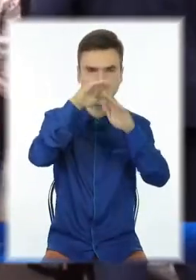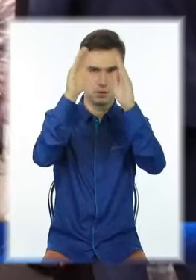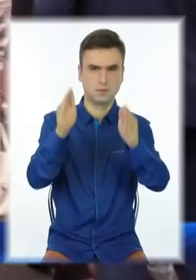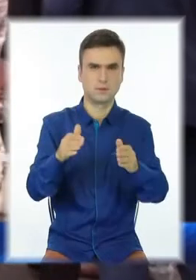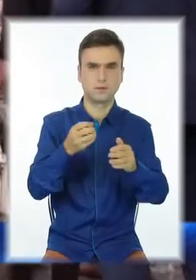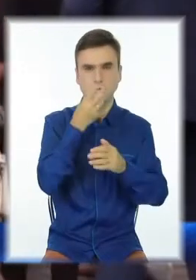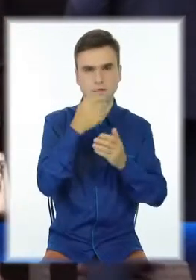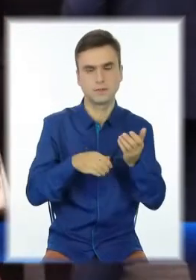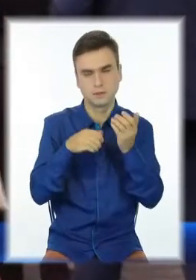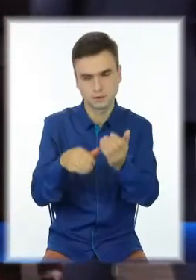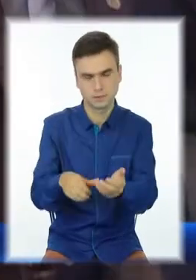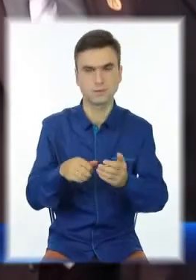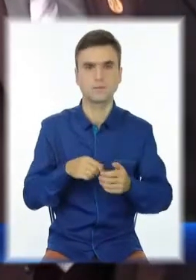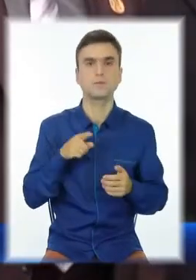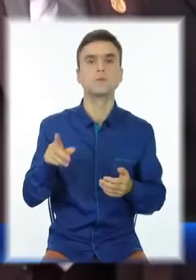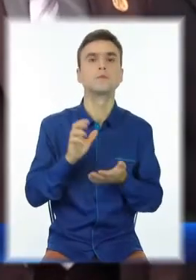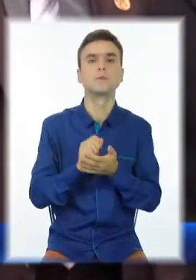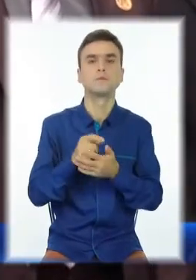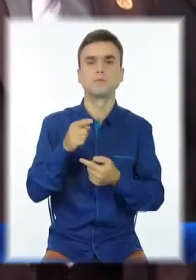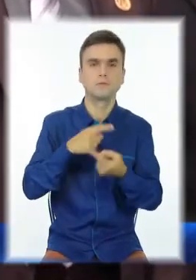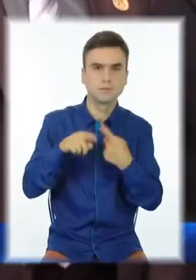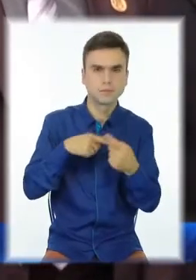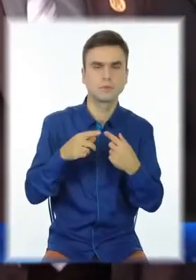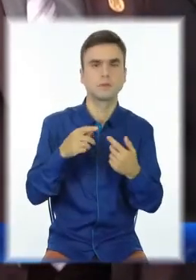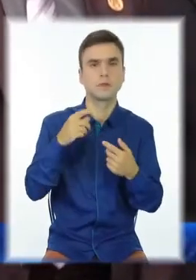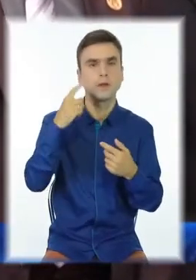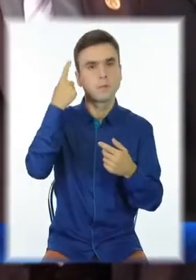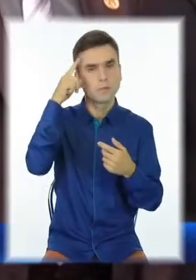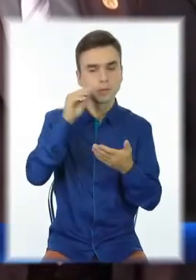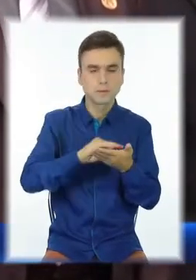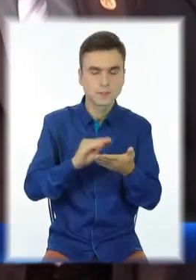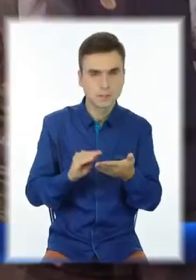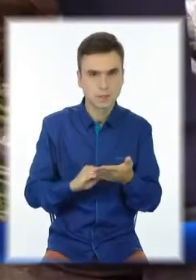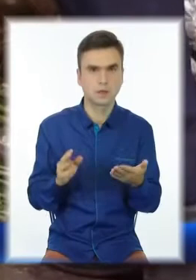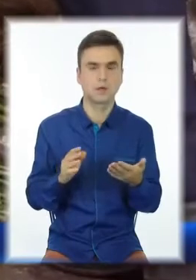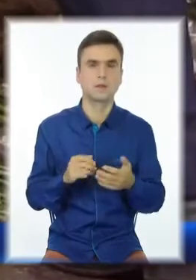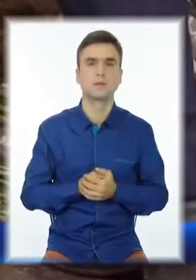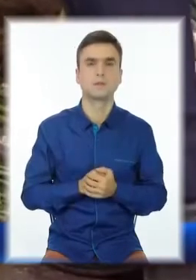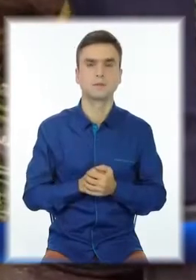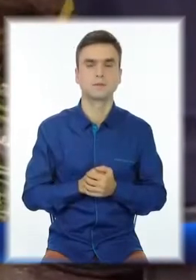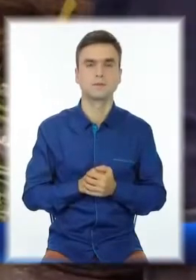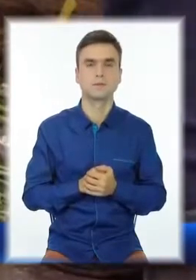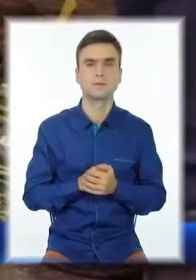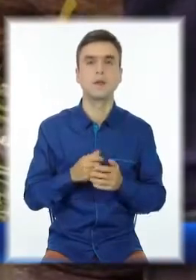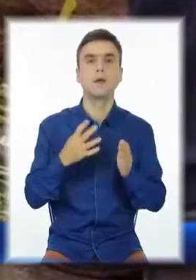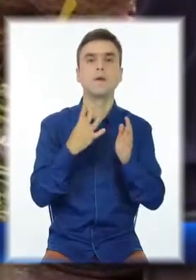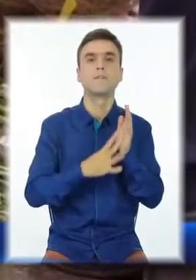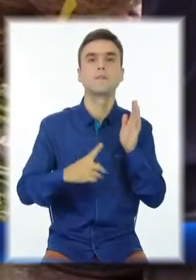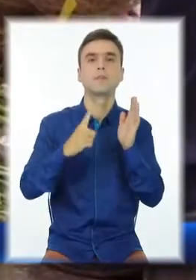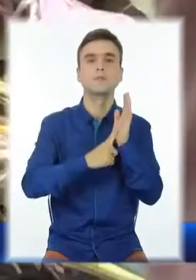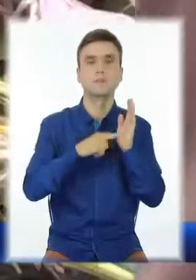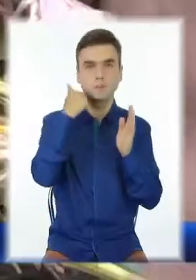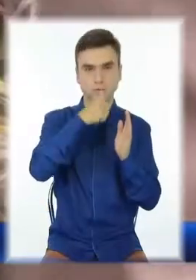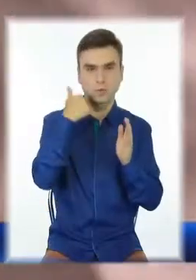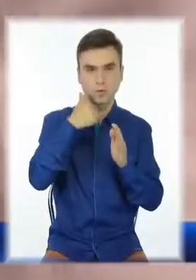Поль був громадським діячем, археологом, письменником та підприємцем. 19 грудня 1996 року